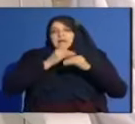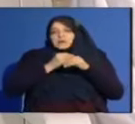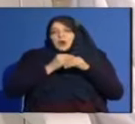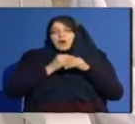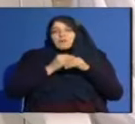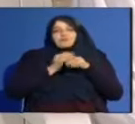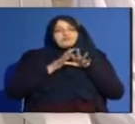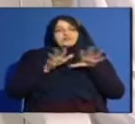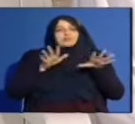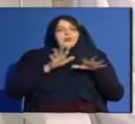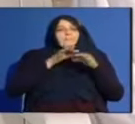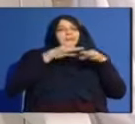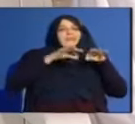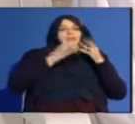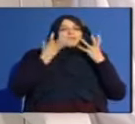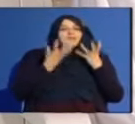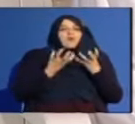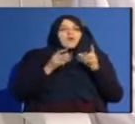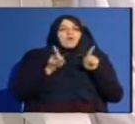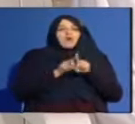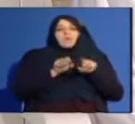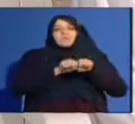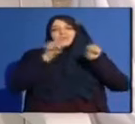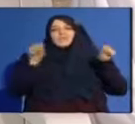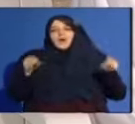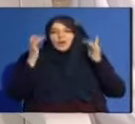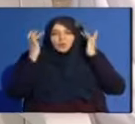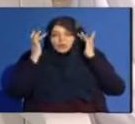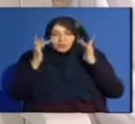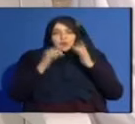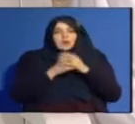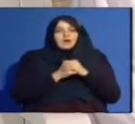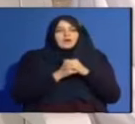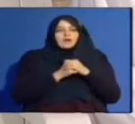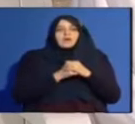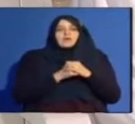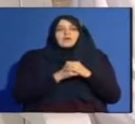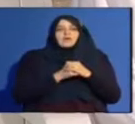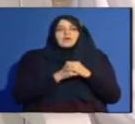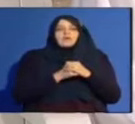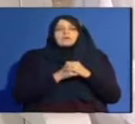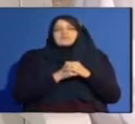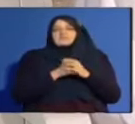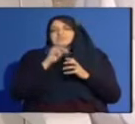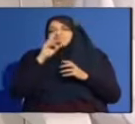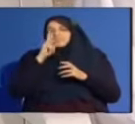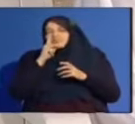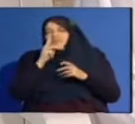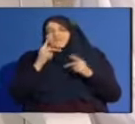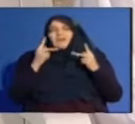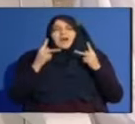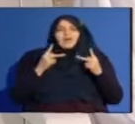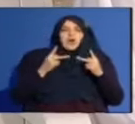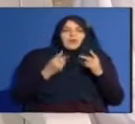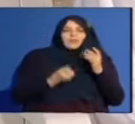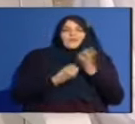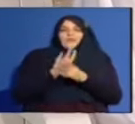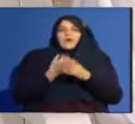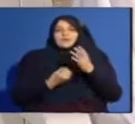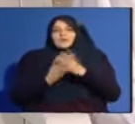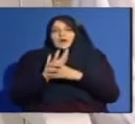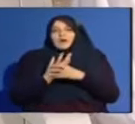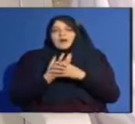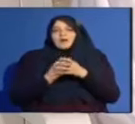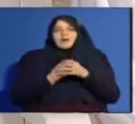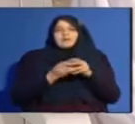تفرض أنماطا من الثقافات وأنماطا من الأعراف والعادات والقيم الجديدة التي